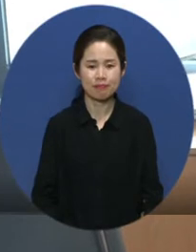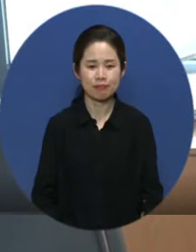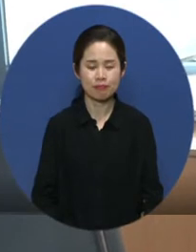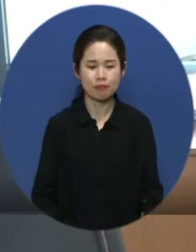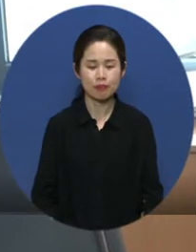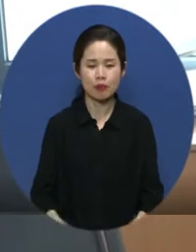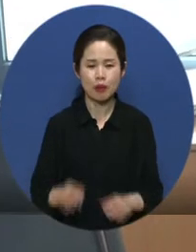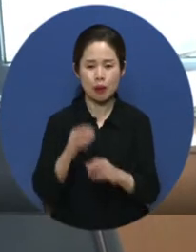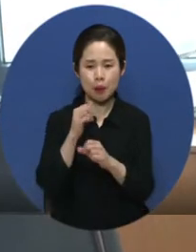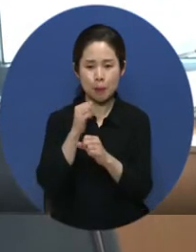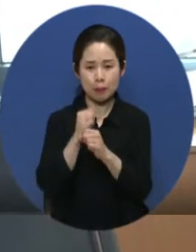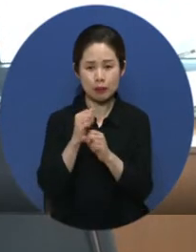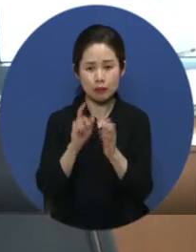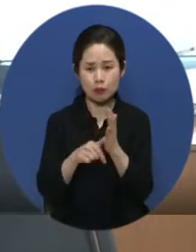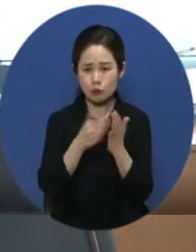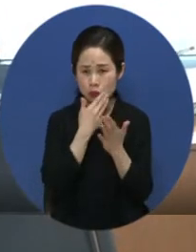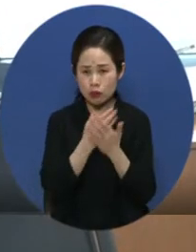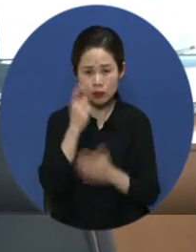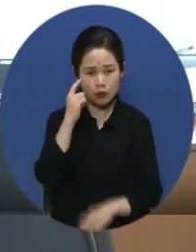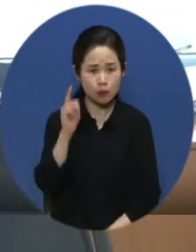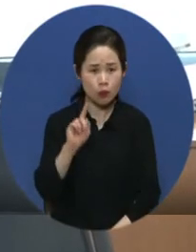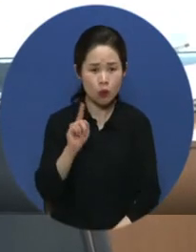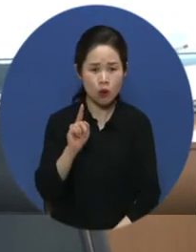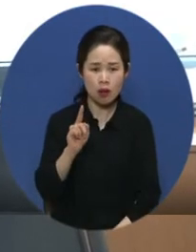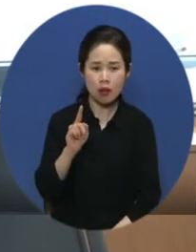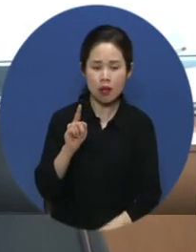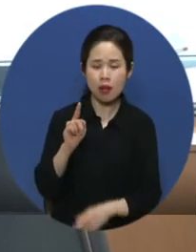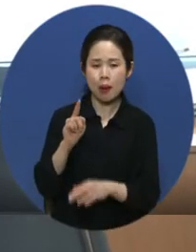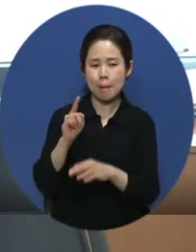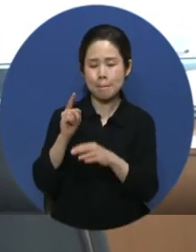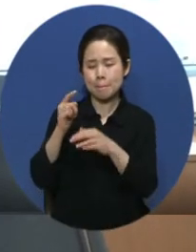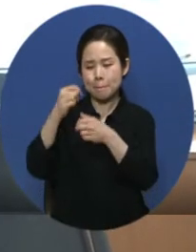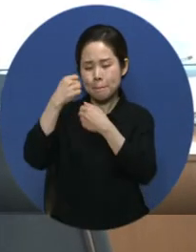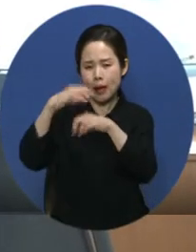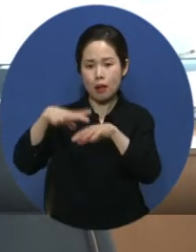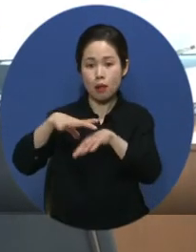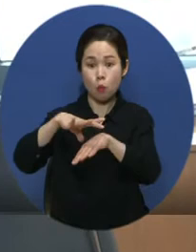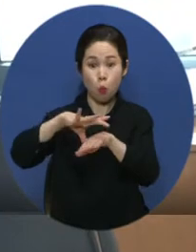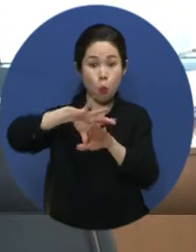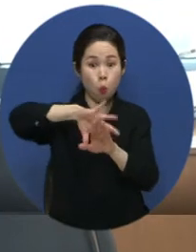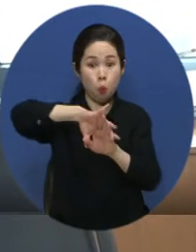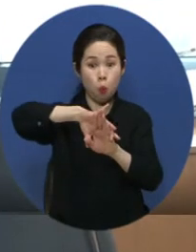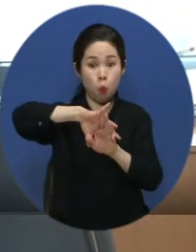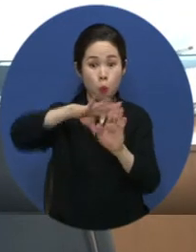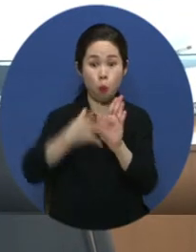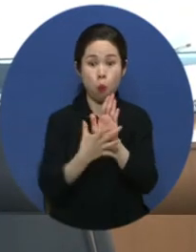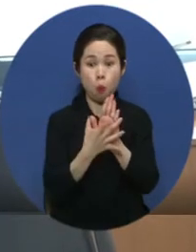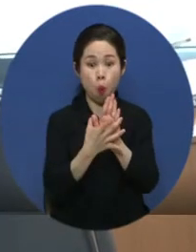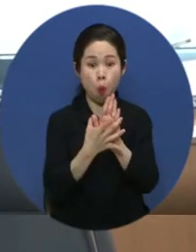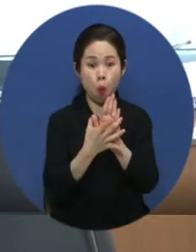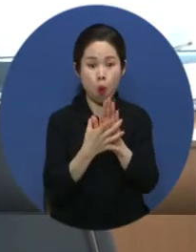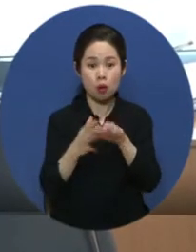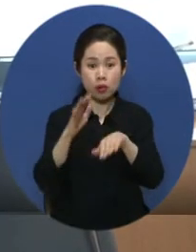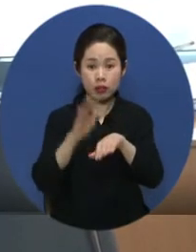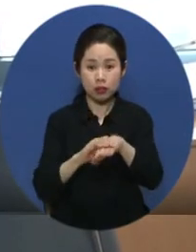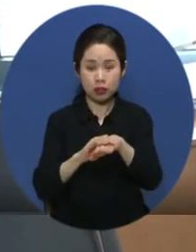제일 중점적으로 보세요? 보는 거는 이제 발, 볼, 등, 기장 이런 부분에서